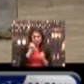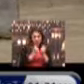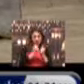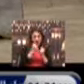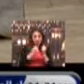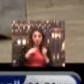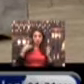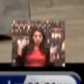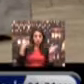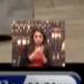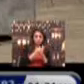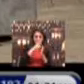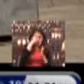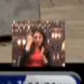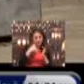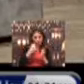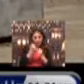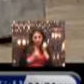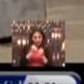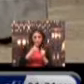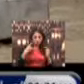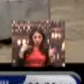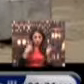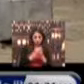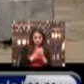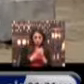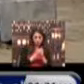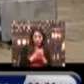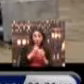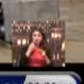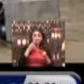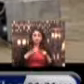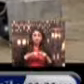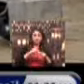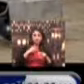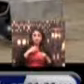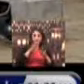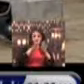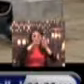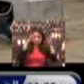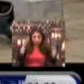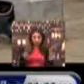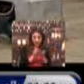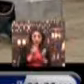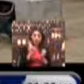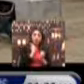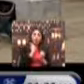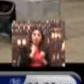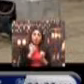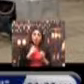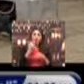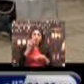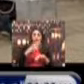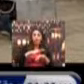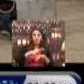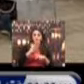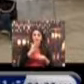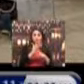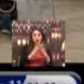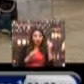حادثة في مكان ما، حاطط على الجهاز الرئيسي ده رقم معين حس اللي هو